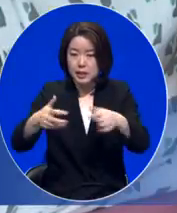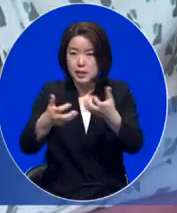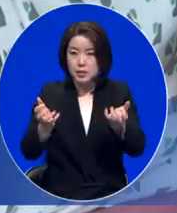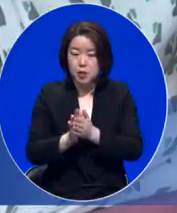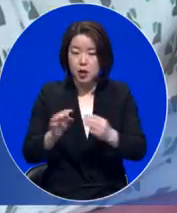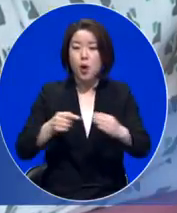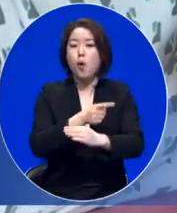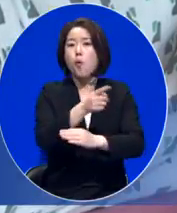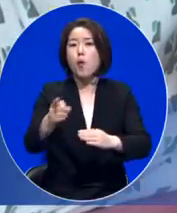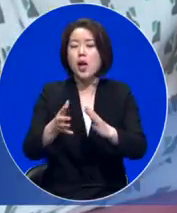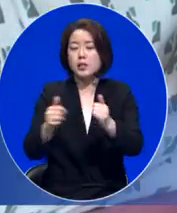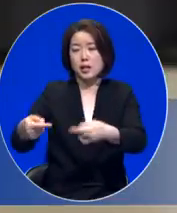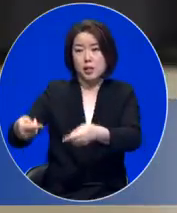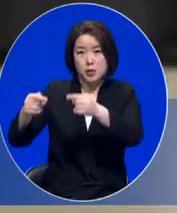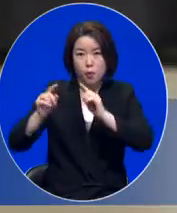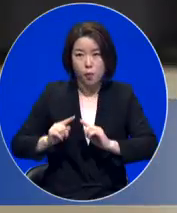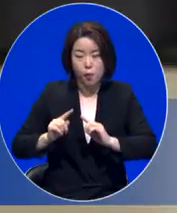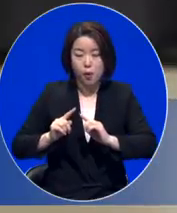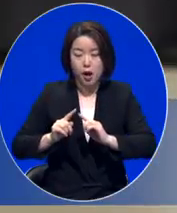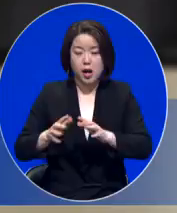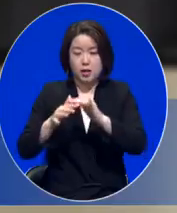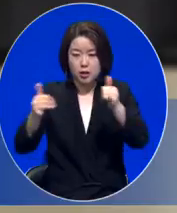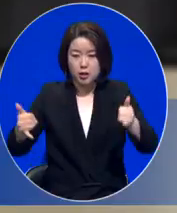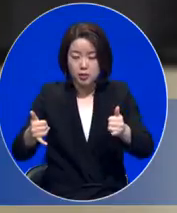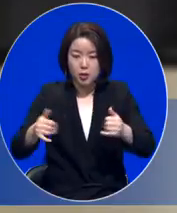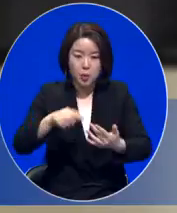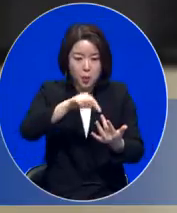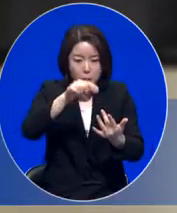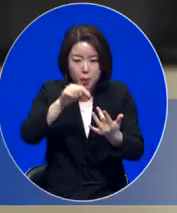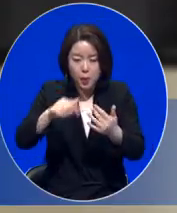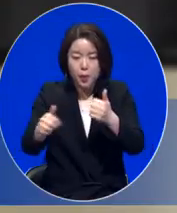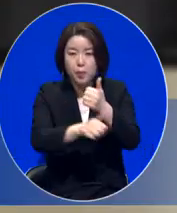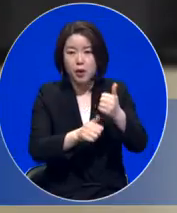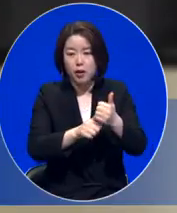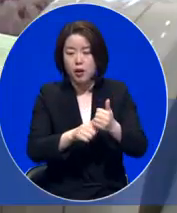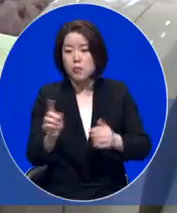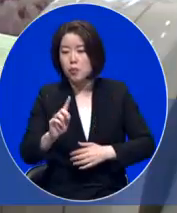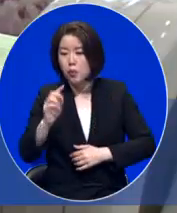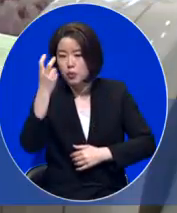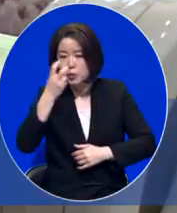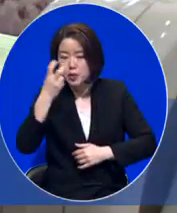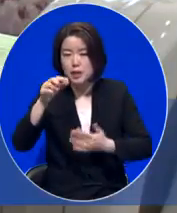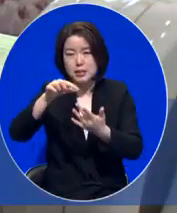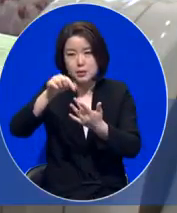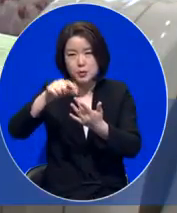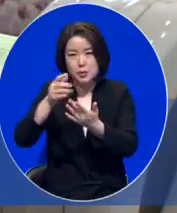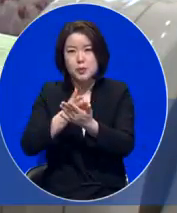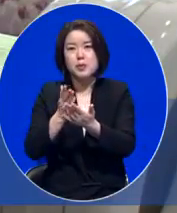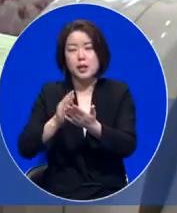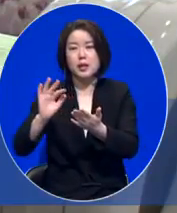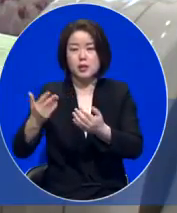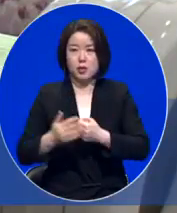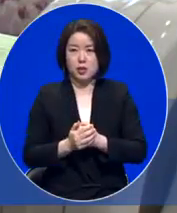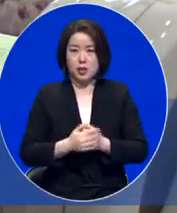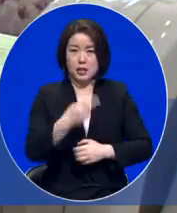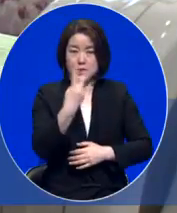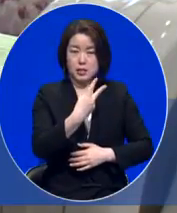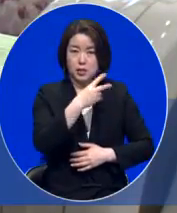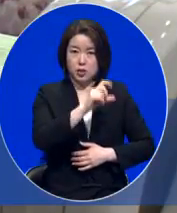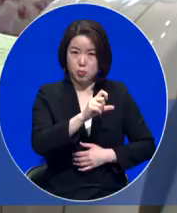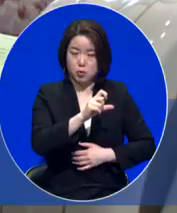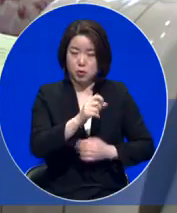참여한 현지조사 선정 심의위원회에서 조사 항목을 선정합니다 복지부는 2015년 대비